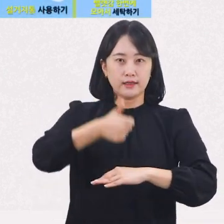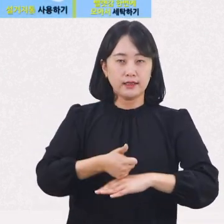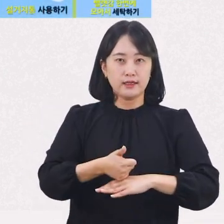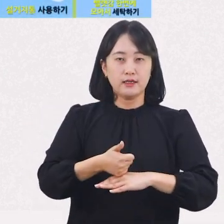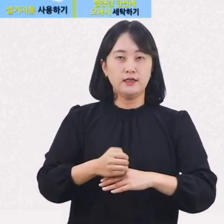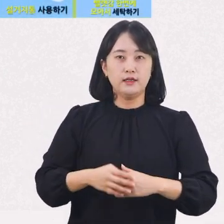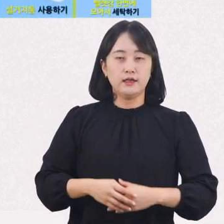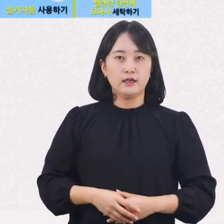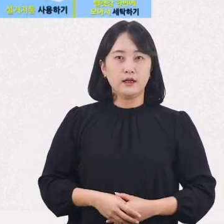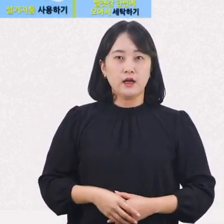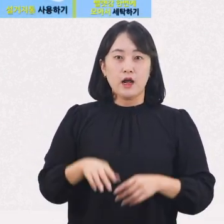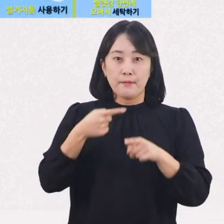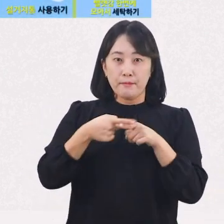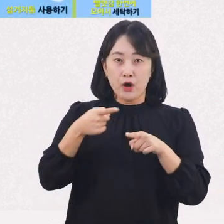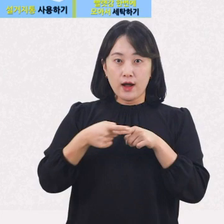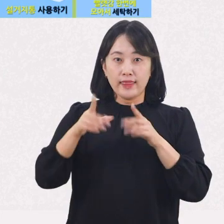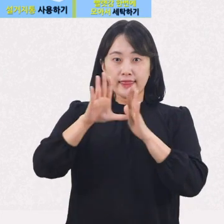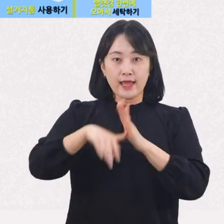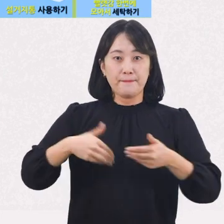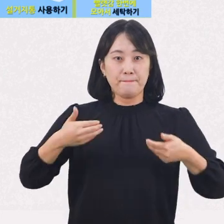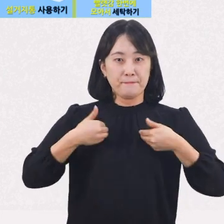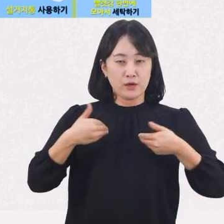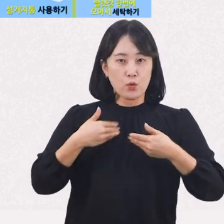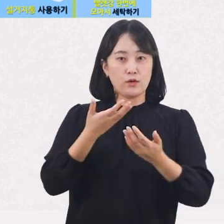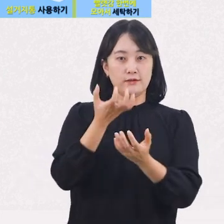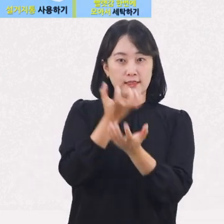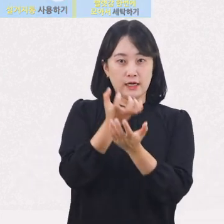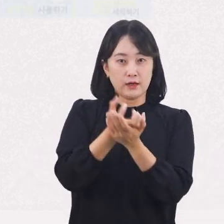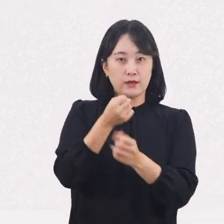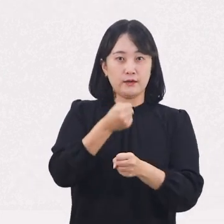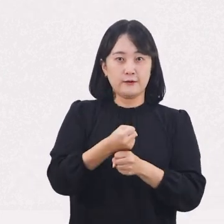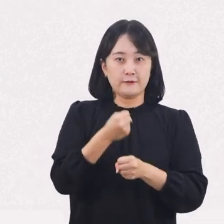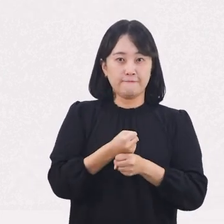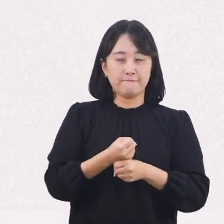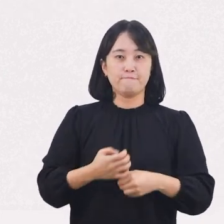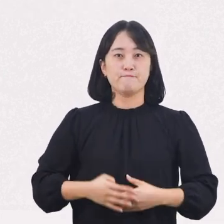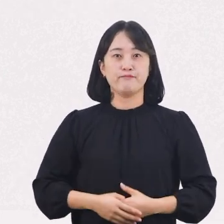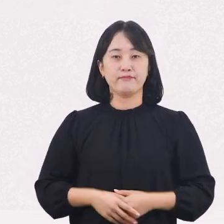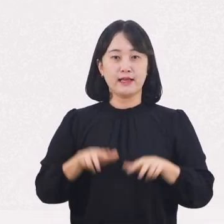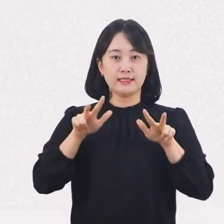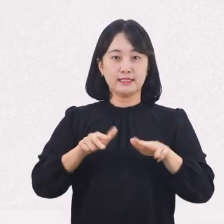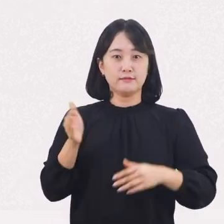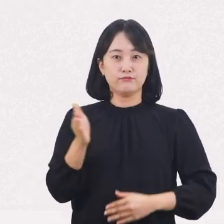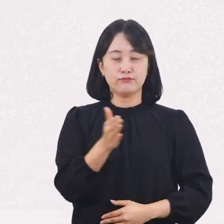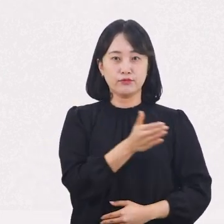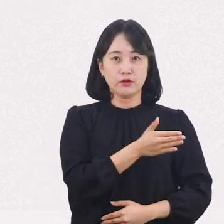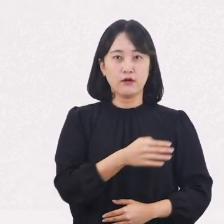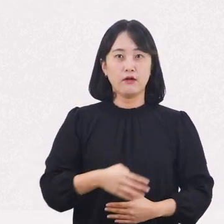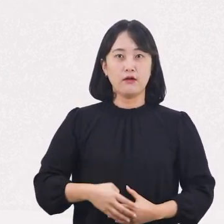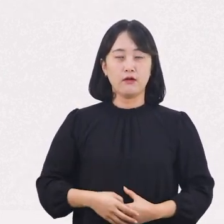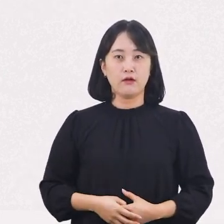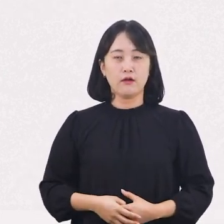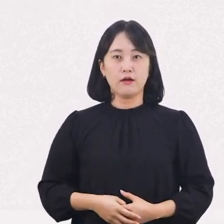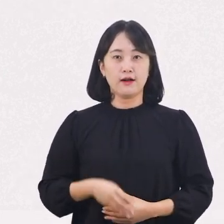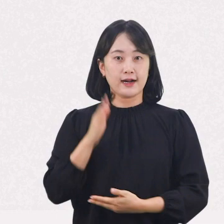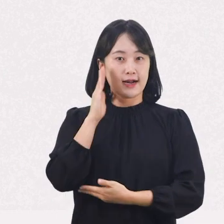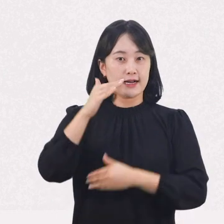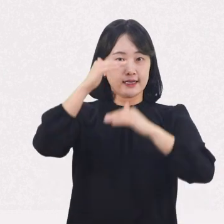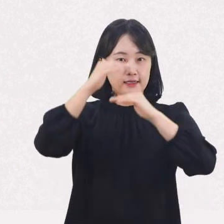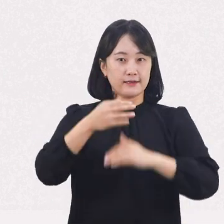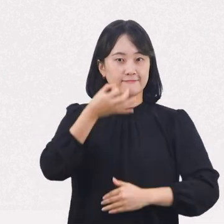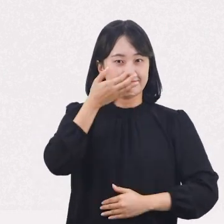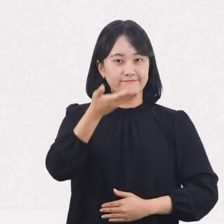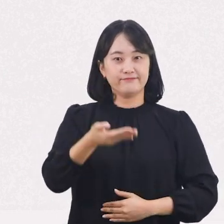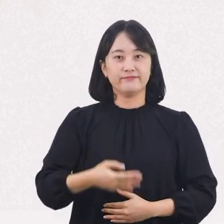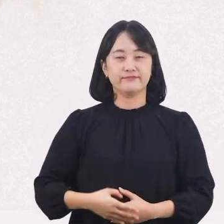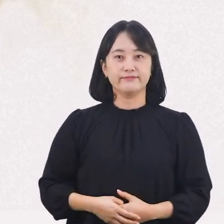마지막으로 각 차시별 평가에 필요한 평가지를 제작합니다. 그럼 지금부터는 차시별 강의 내용을